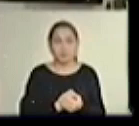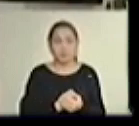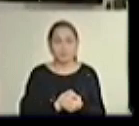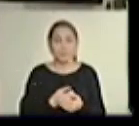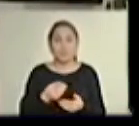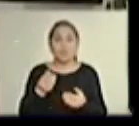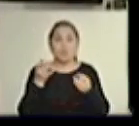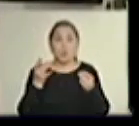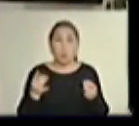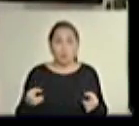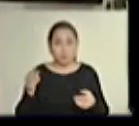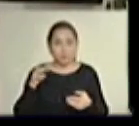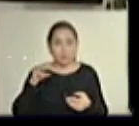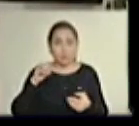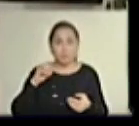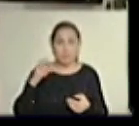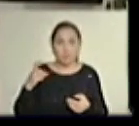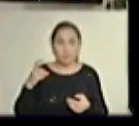Demak, oddiy mexanizmlarga